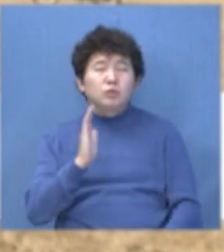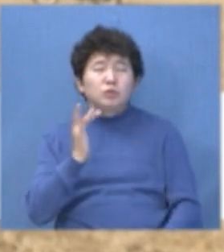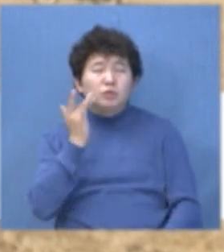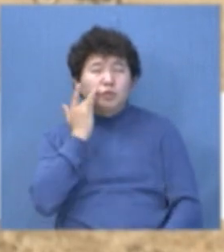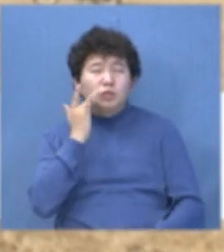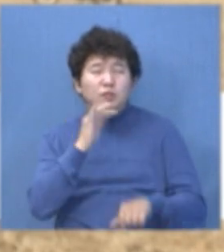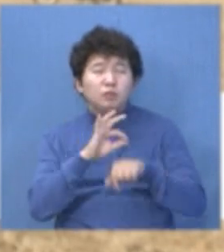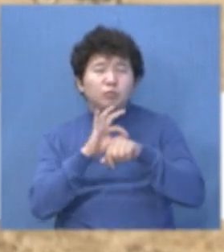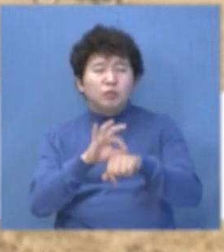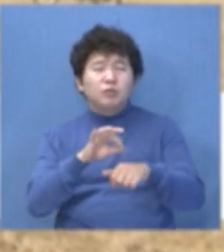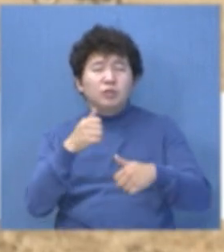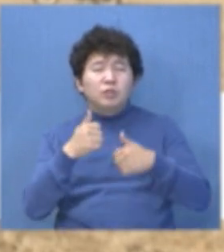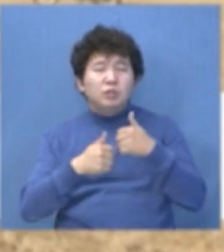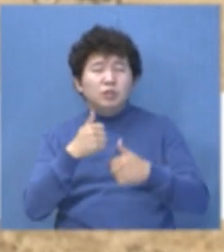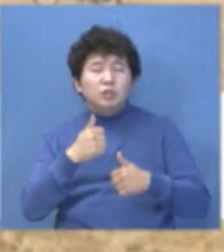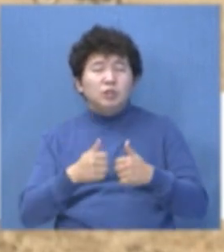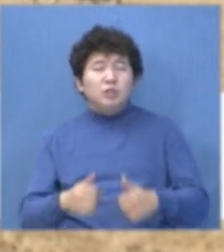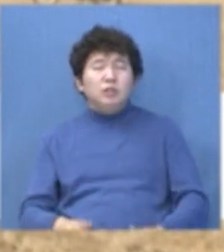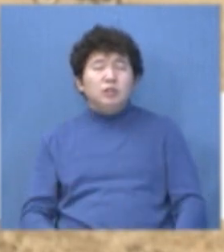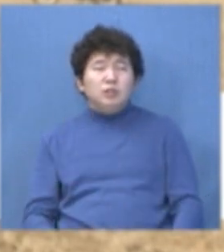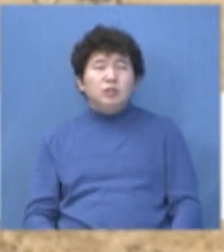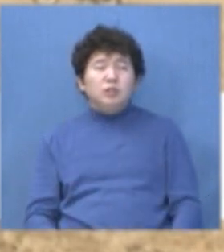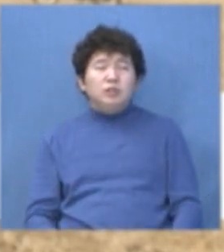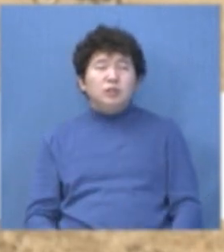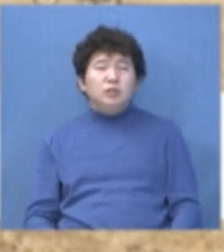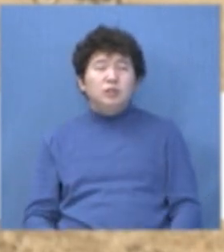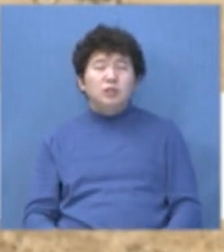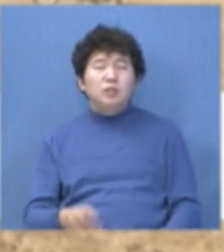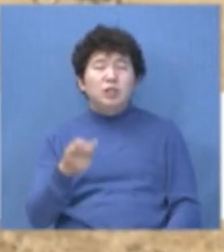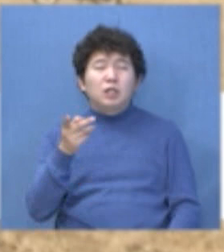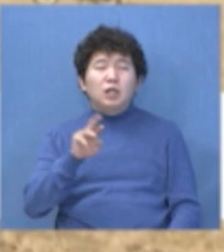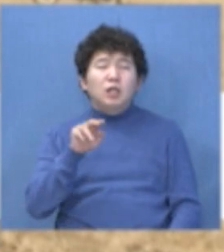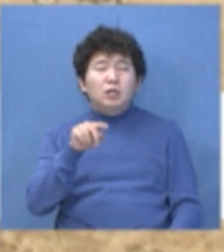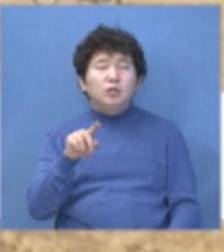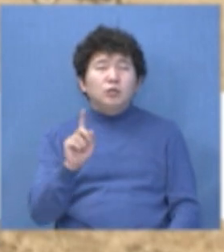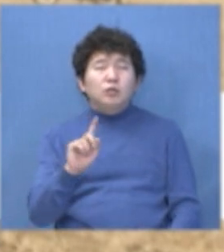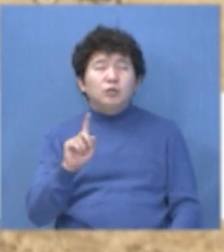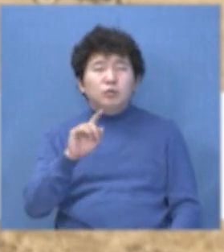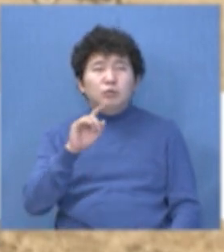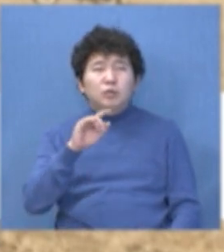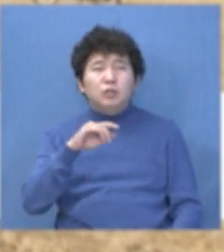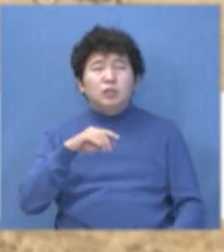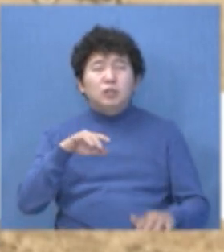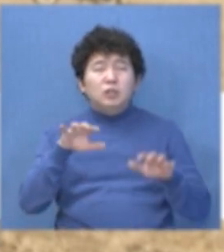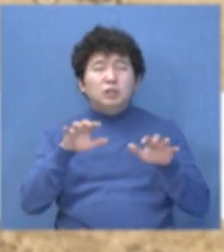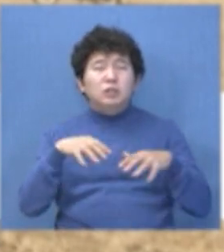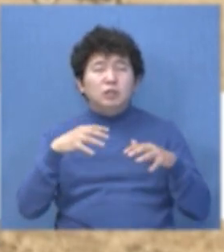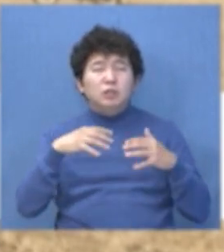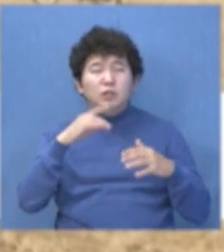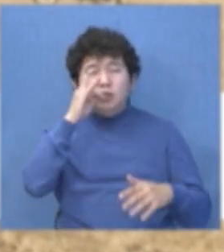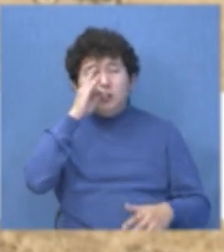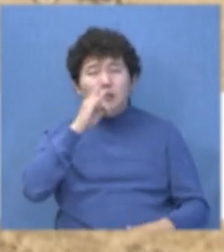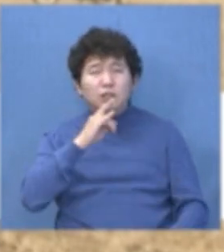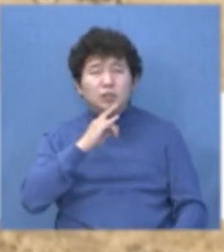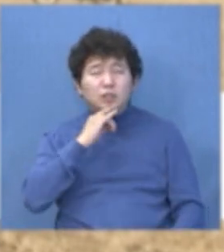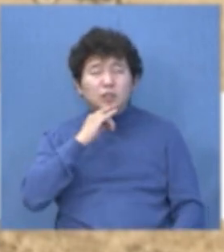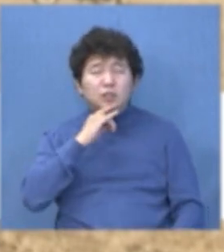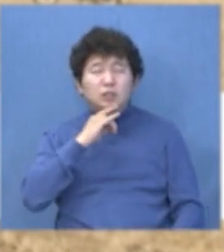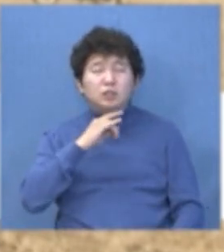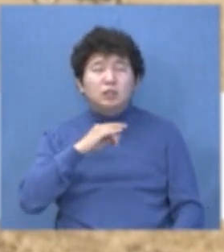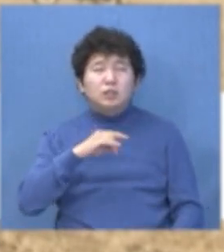подобные состязания. Данные мероприятия проводятся для того, чтобы казахскую борзую тазы признали международные